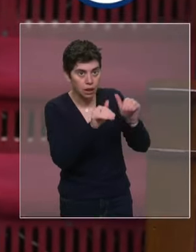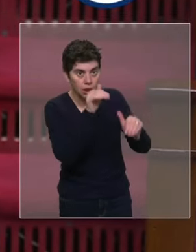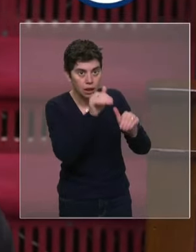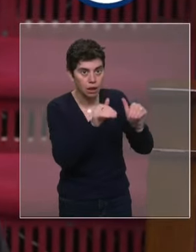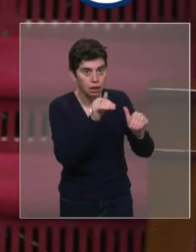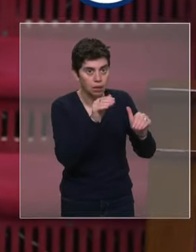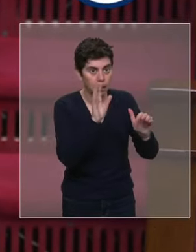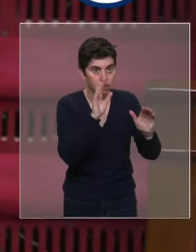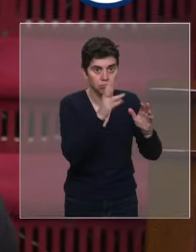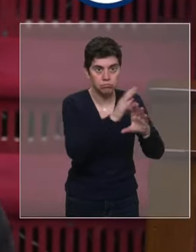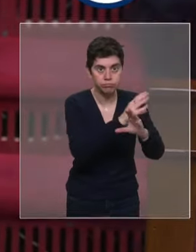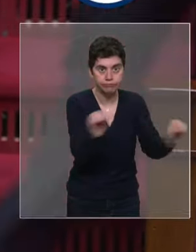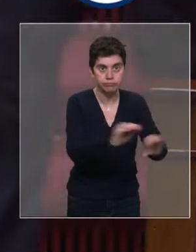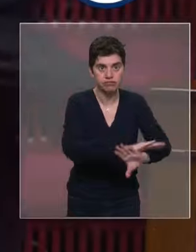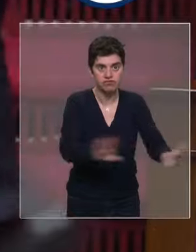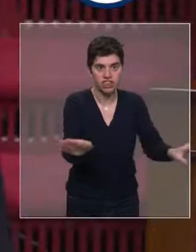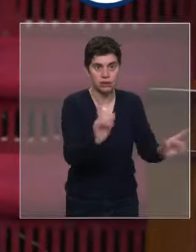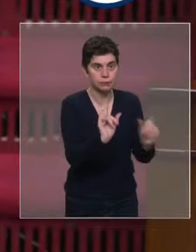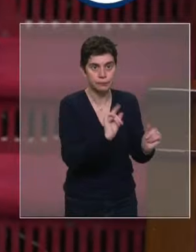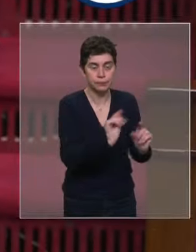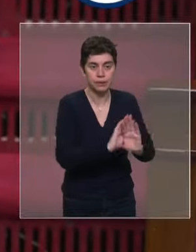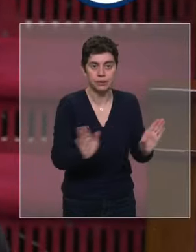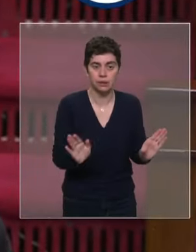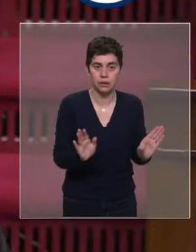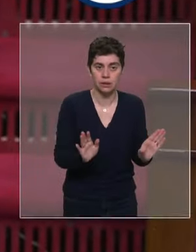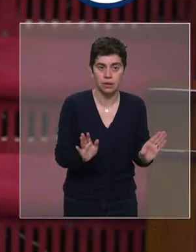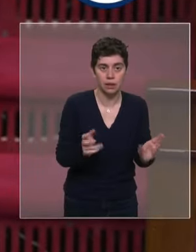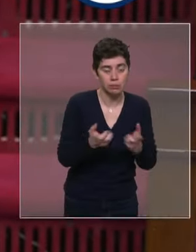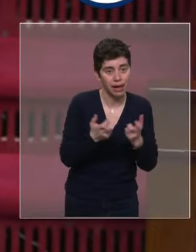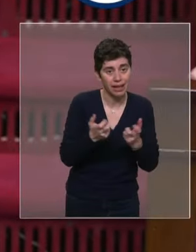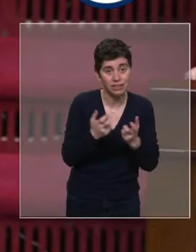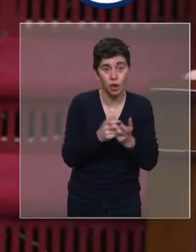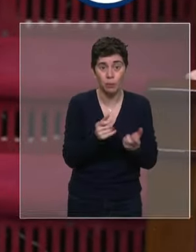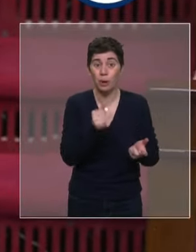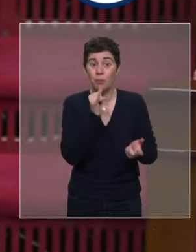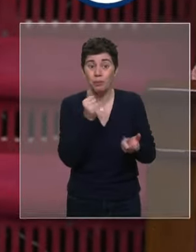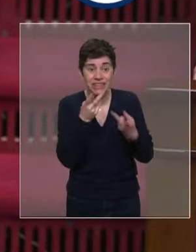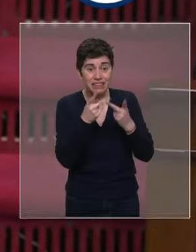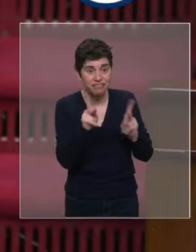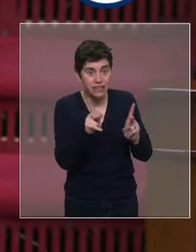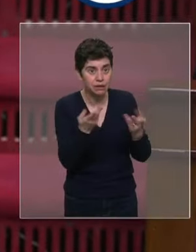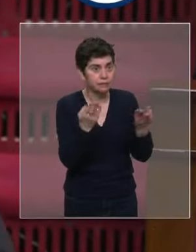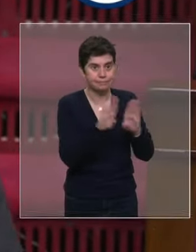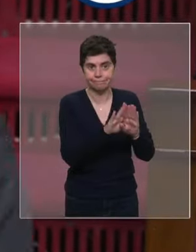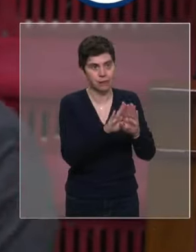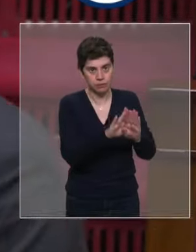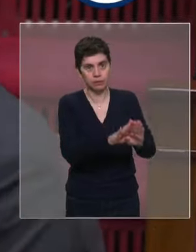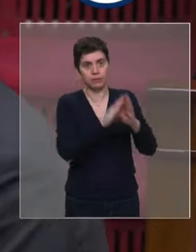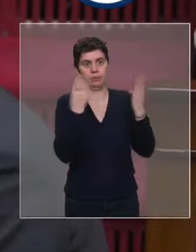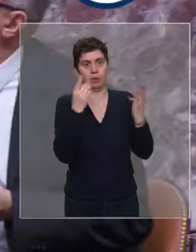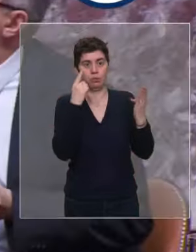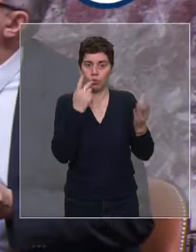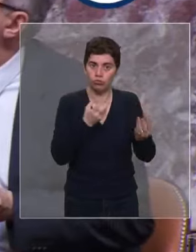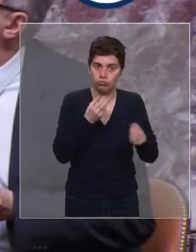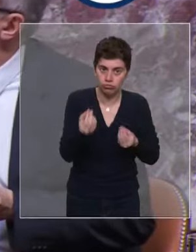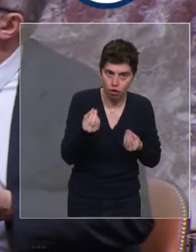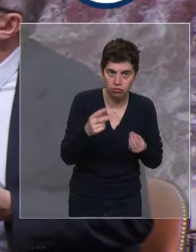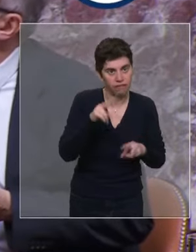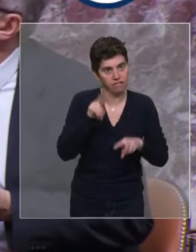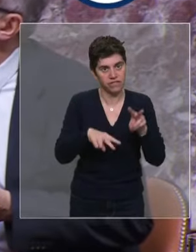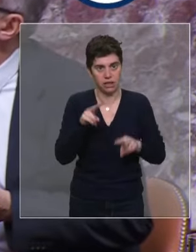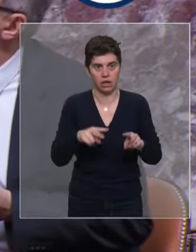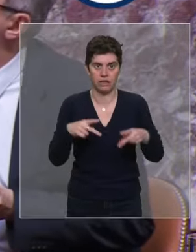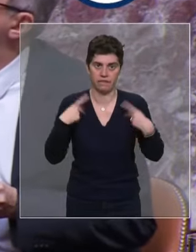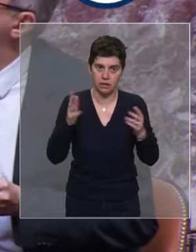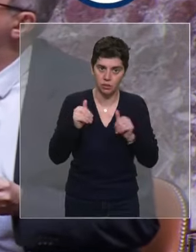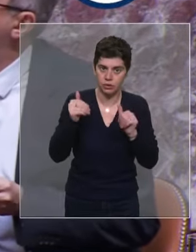élus locaux. Suspendez un certain nombre de suppressions, notamment dans les petites communes, pour maintenir la vie dans nos villages. Merci